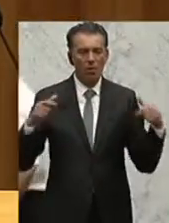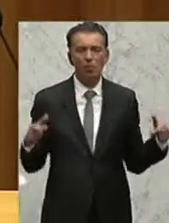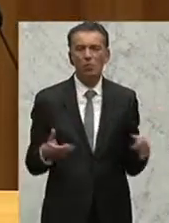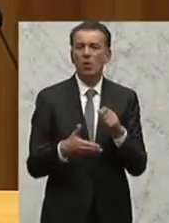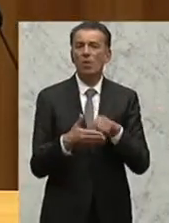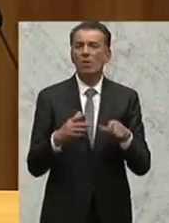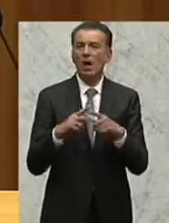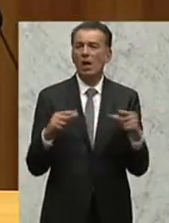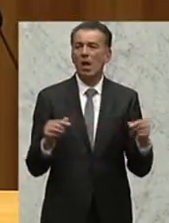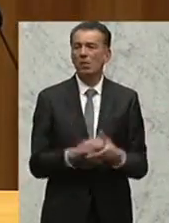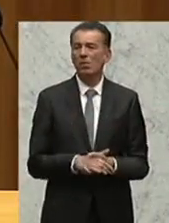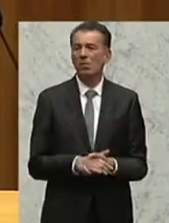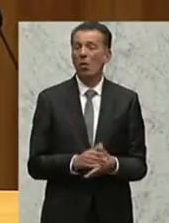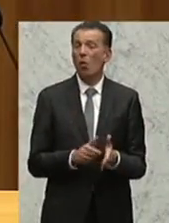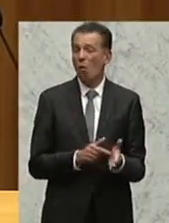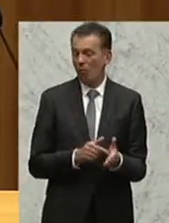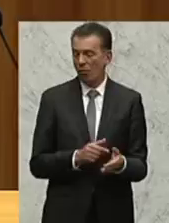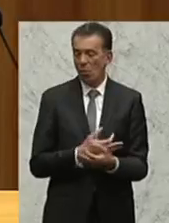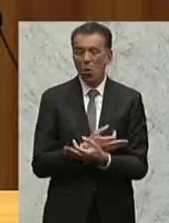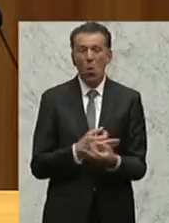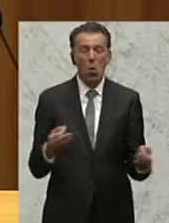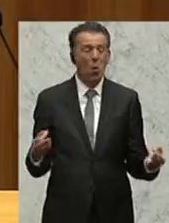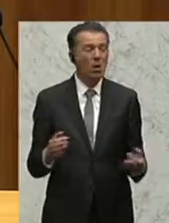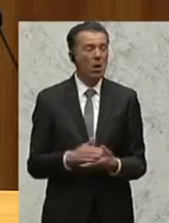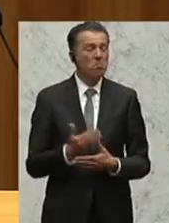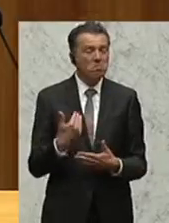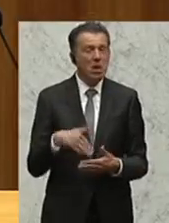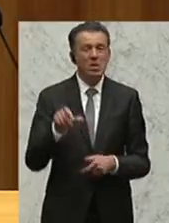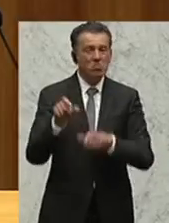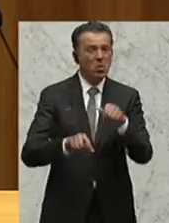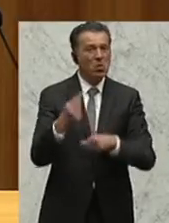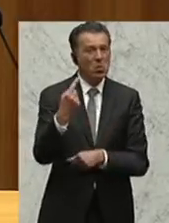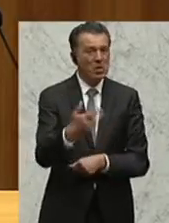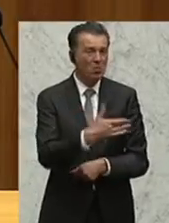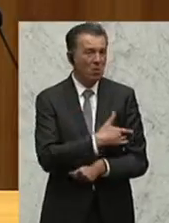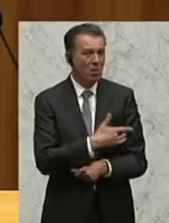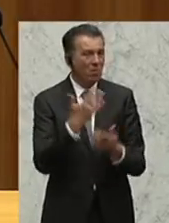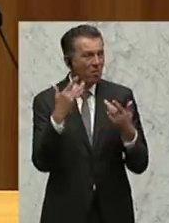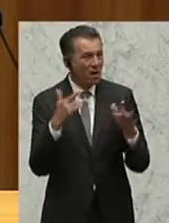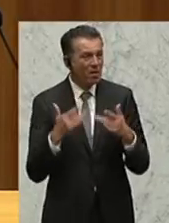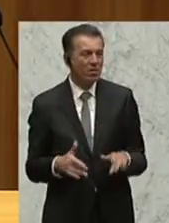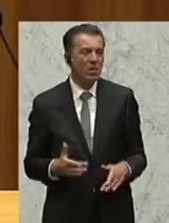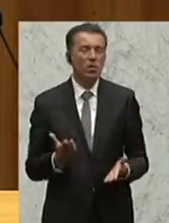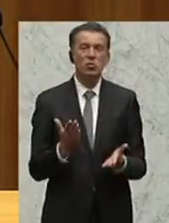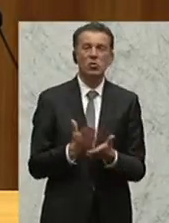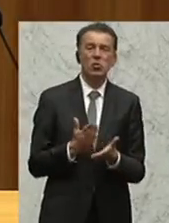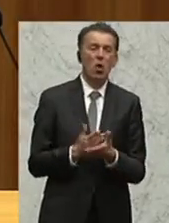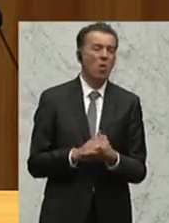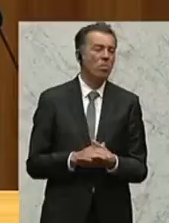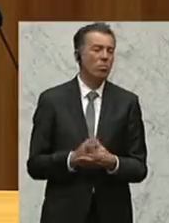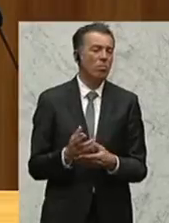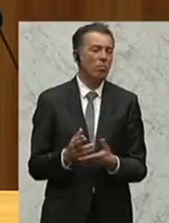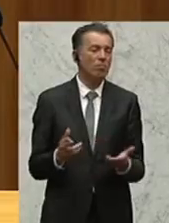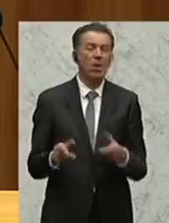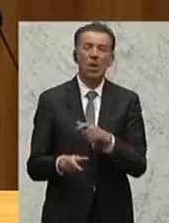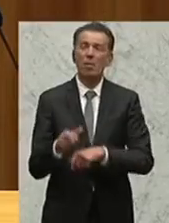Wahlkarten in vielen Fällen sogar ohne Wissen, oder in den meisten Fällen ohne Wissen der betroffenen Wähler fast paketweise bei der